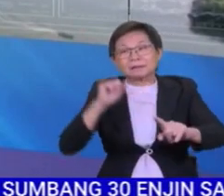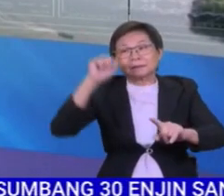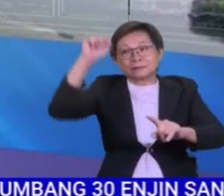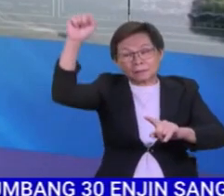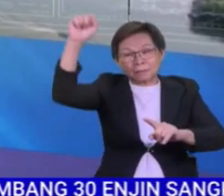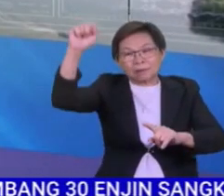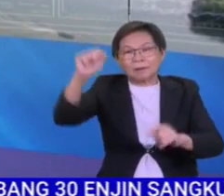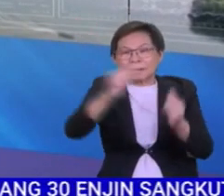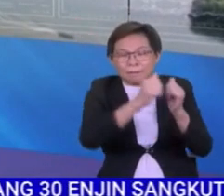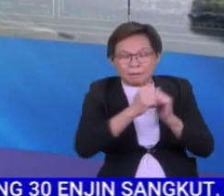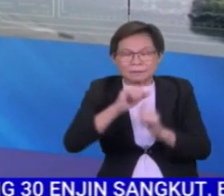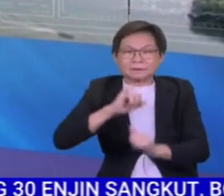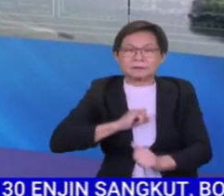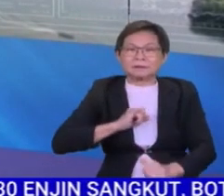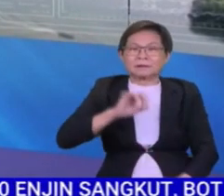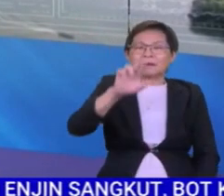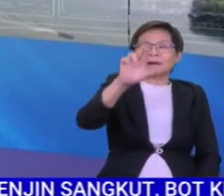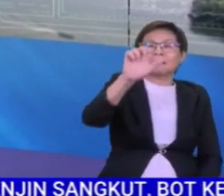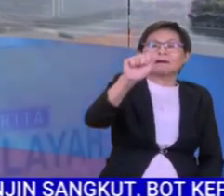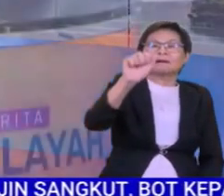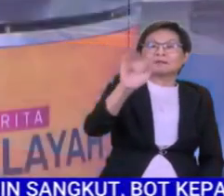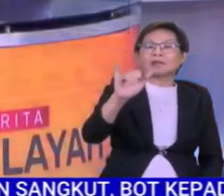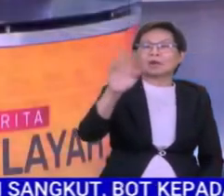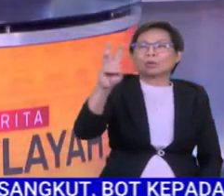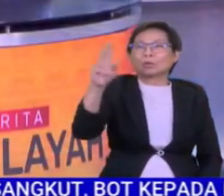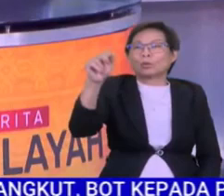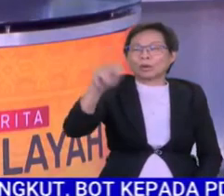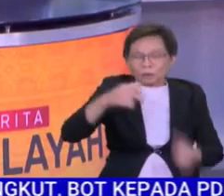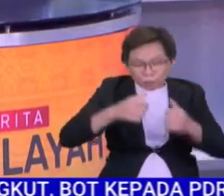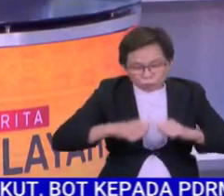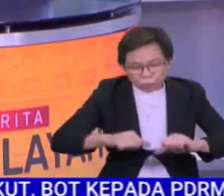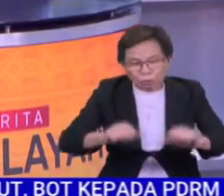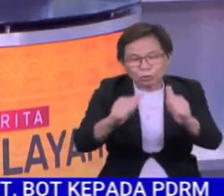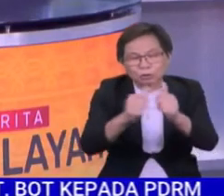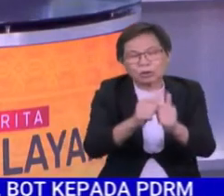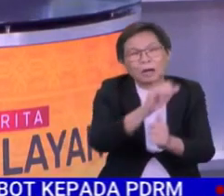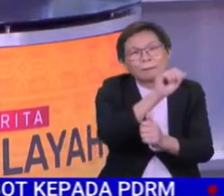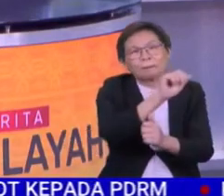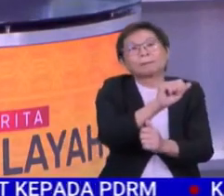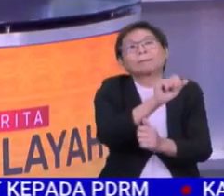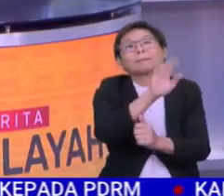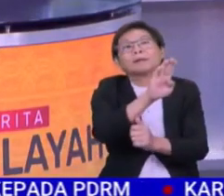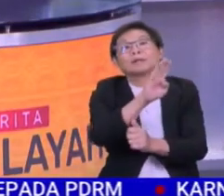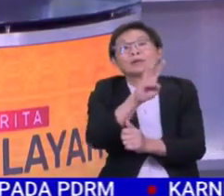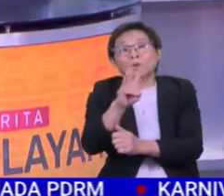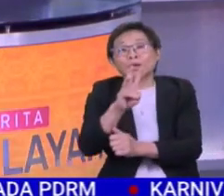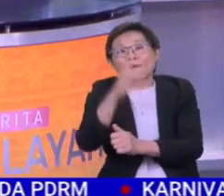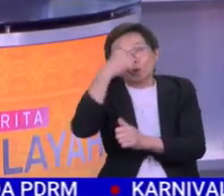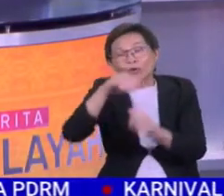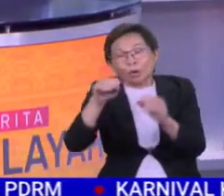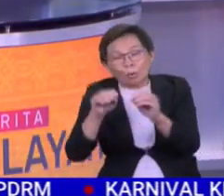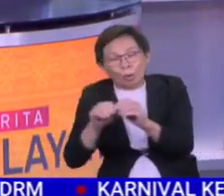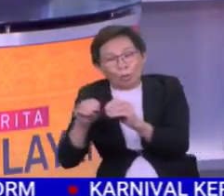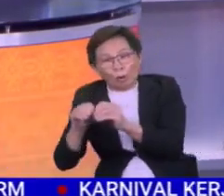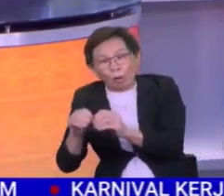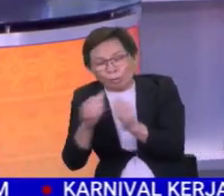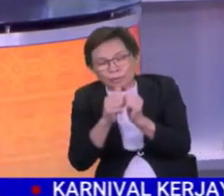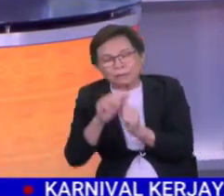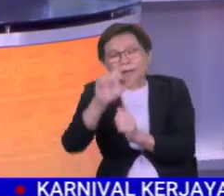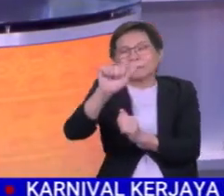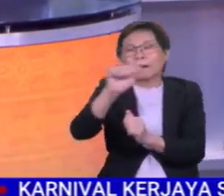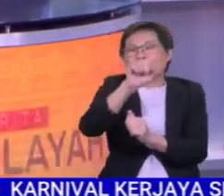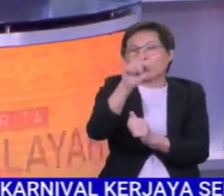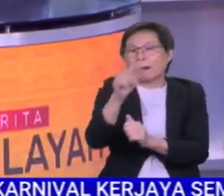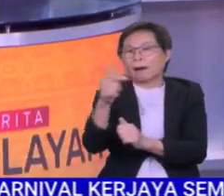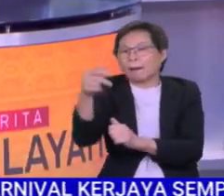di bawah Bayu bersama dengan saya R Robin teruskan kesetian anda bersama dengan berita wilayah dan untuk perkembangan seterusnya kembali bersama dengan Azam